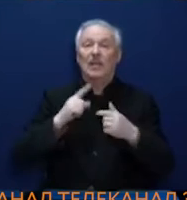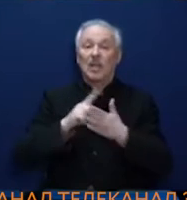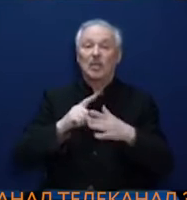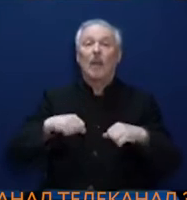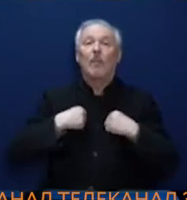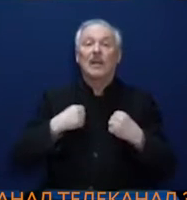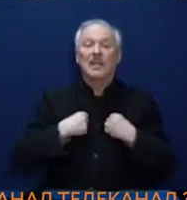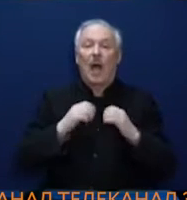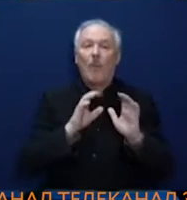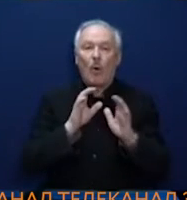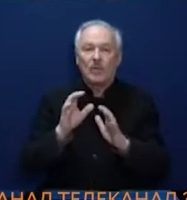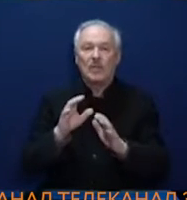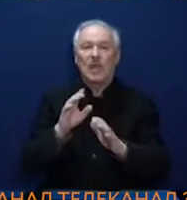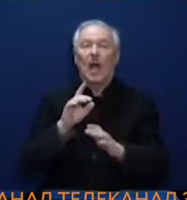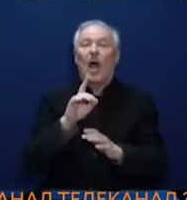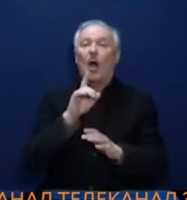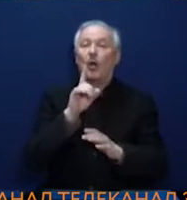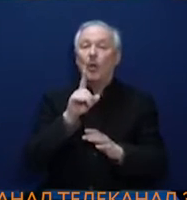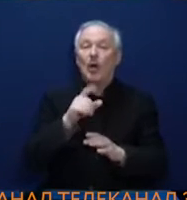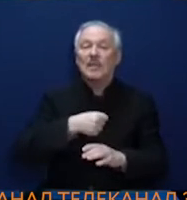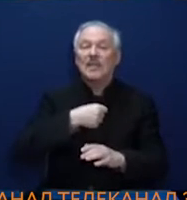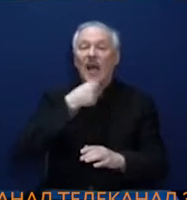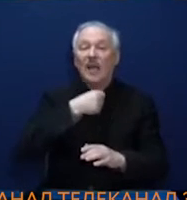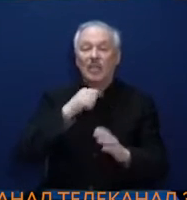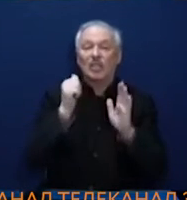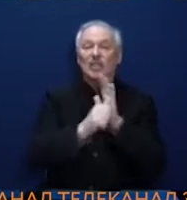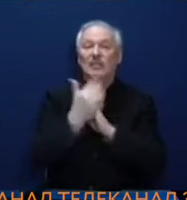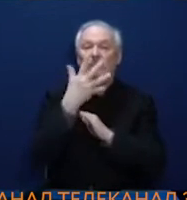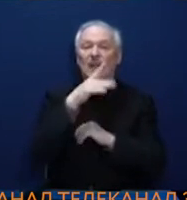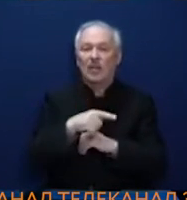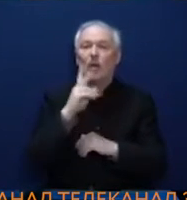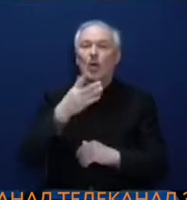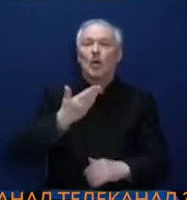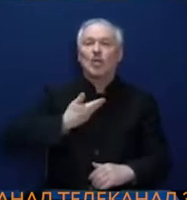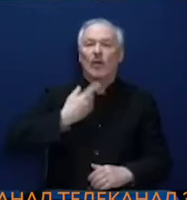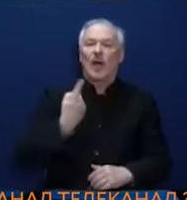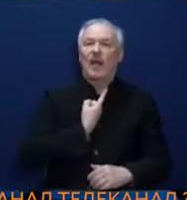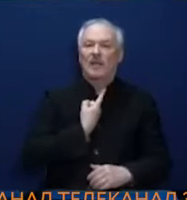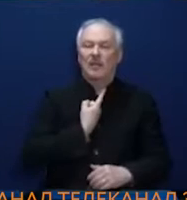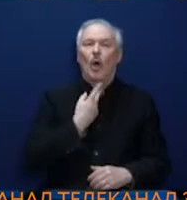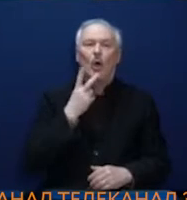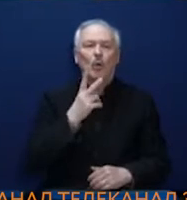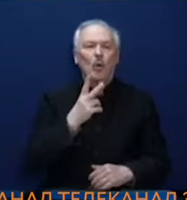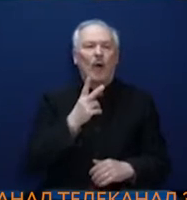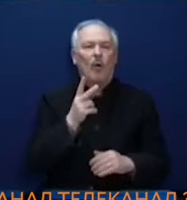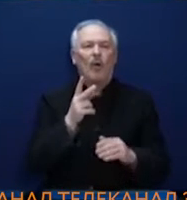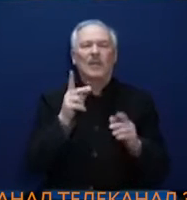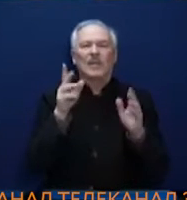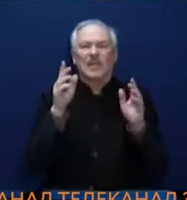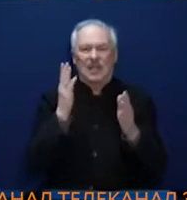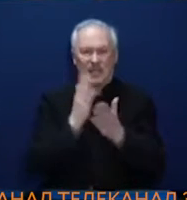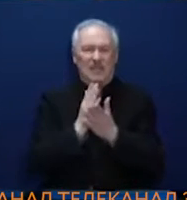кто старше 65 лет, кто живет один, кто испытывает сложности с маленькой